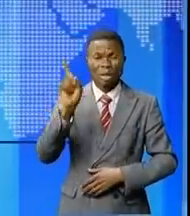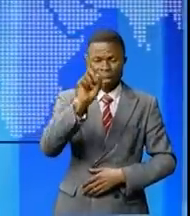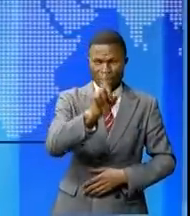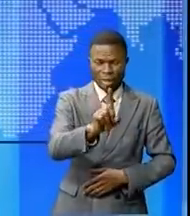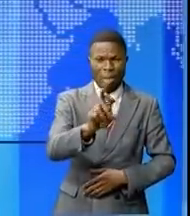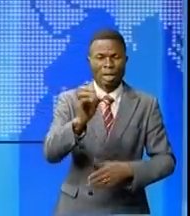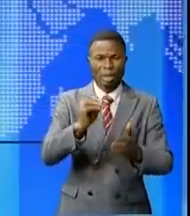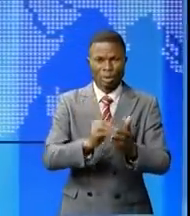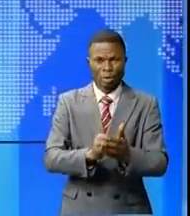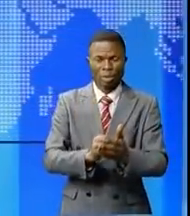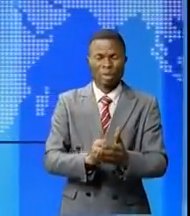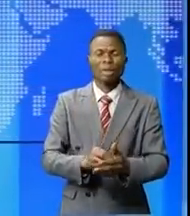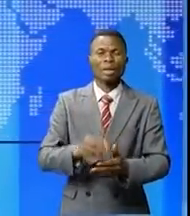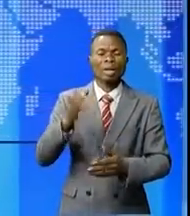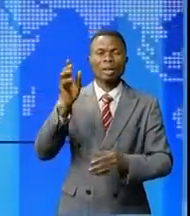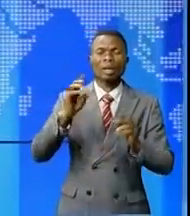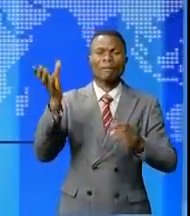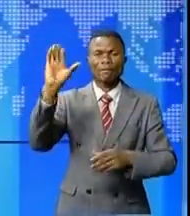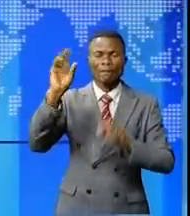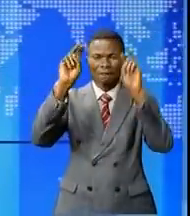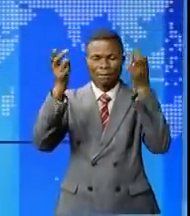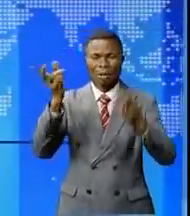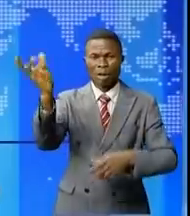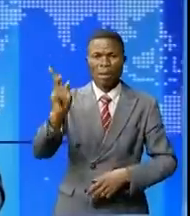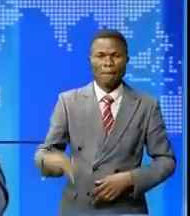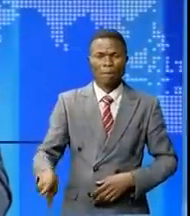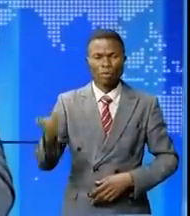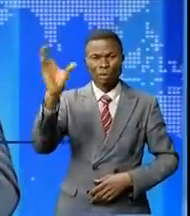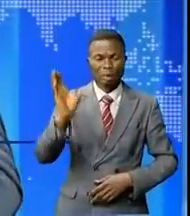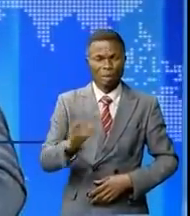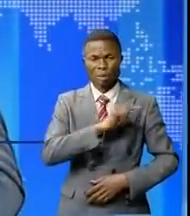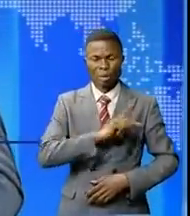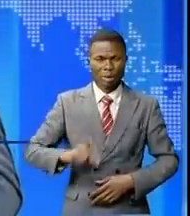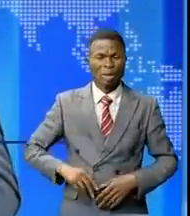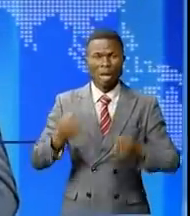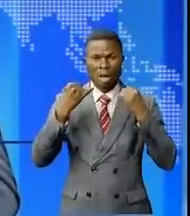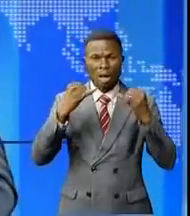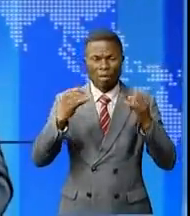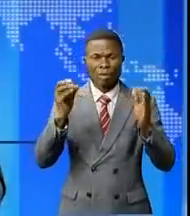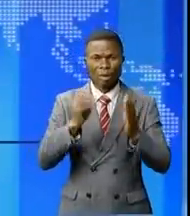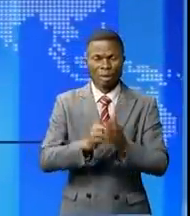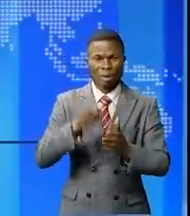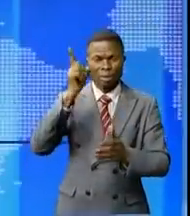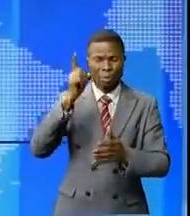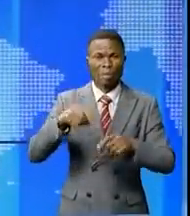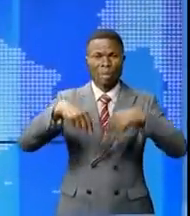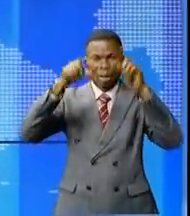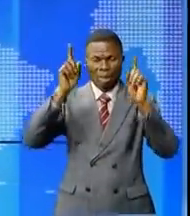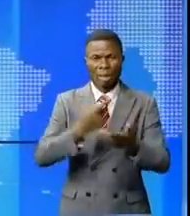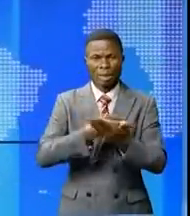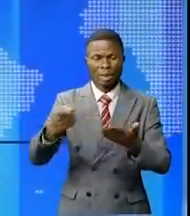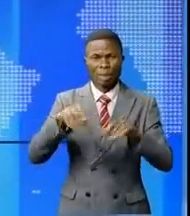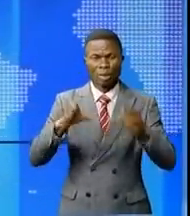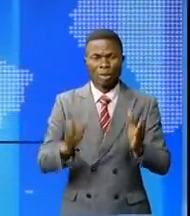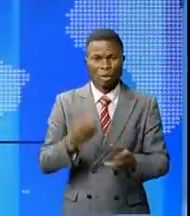point bas à cuba nous sommes là dans la province du congo centrale l'actualité c'est également la première édition de la semaine congolaise